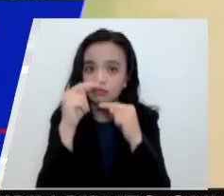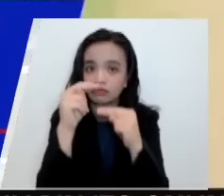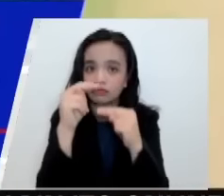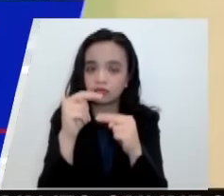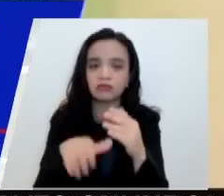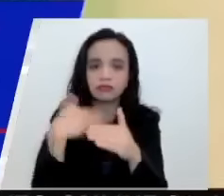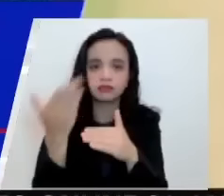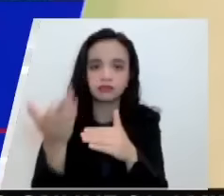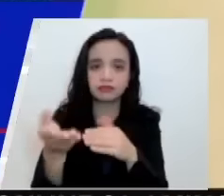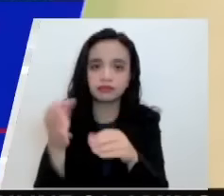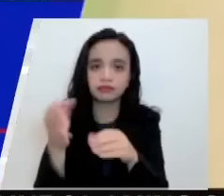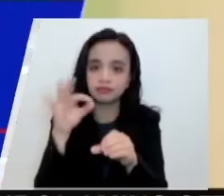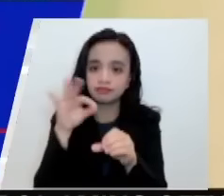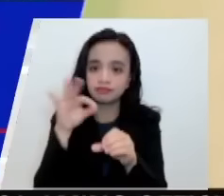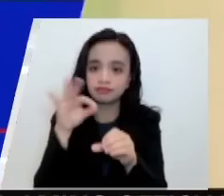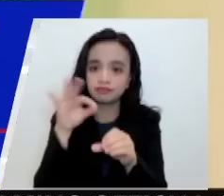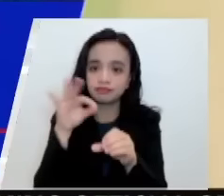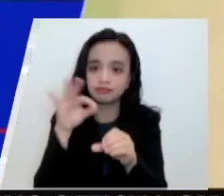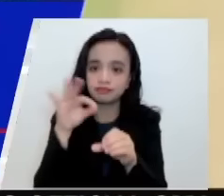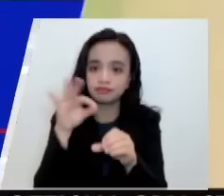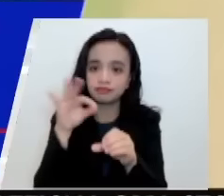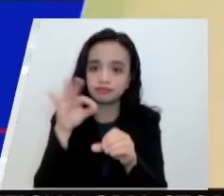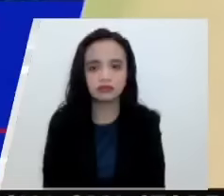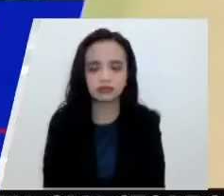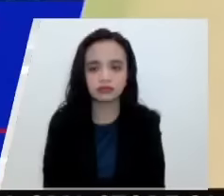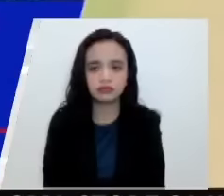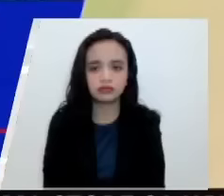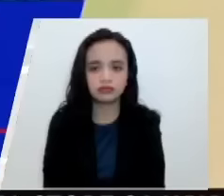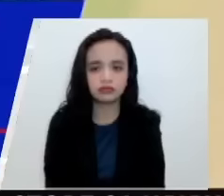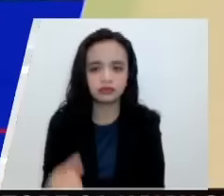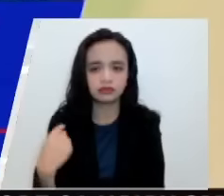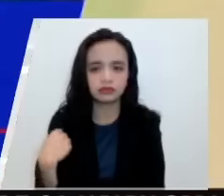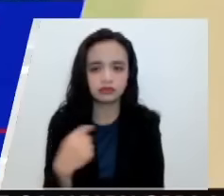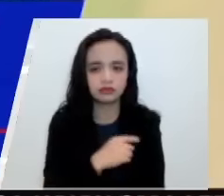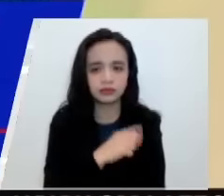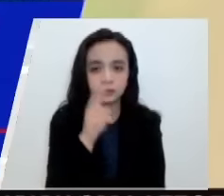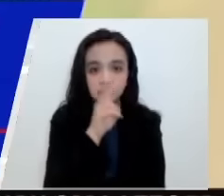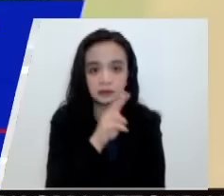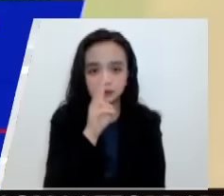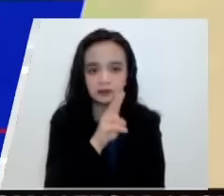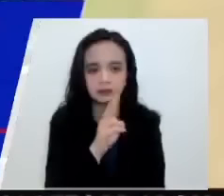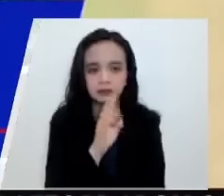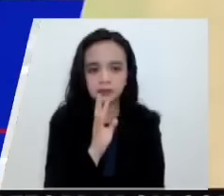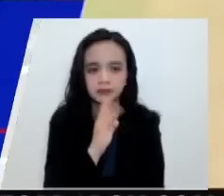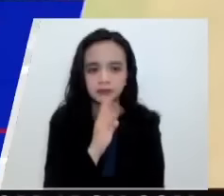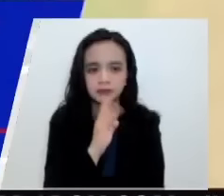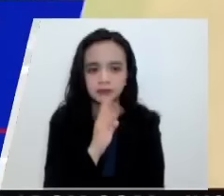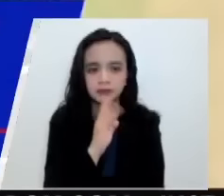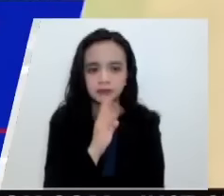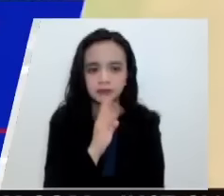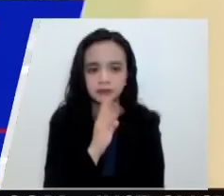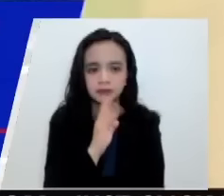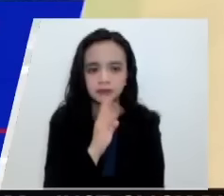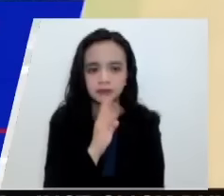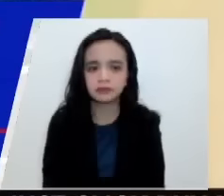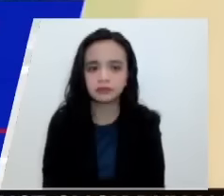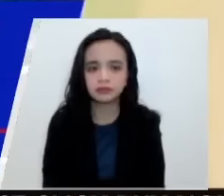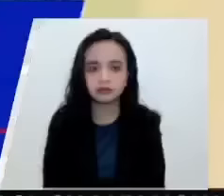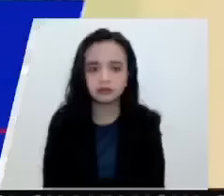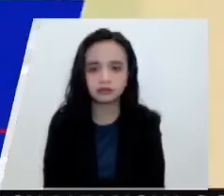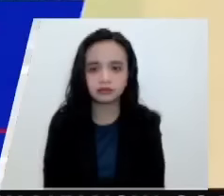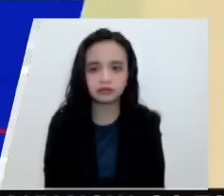ang itsuon si Mayor Basse o na ako ang magbuwa si Congressman Pulong at sundi